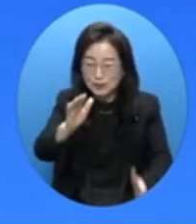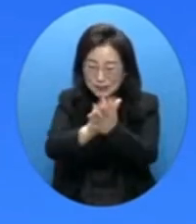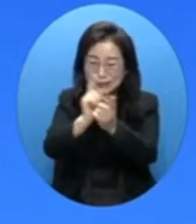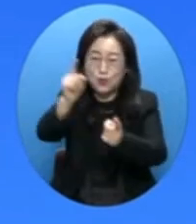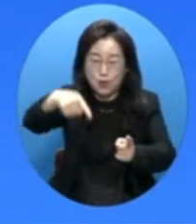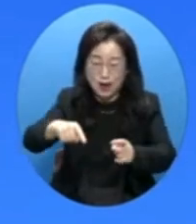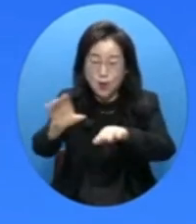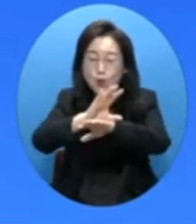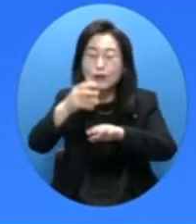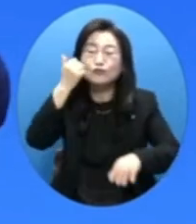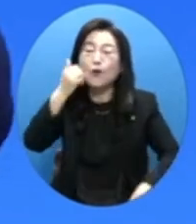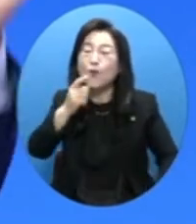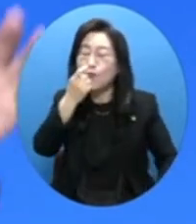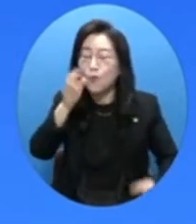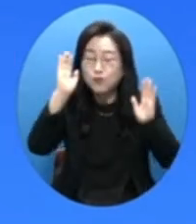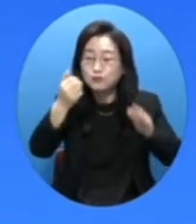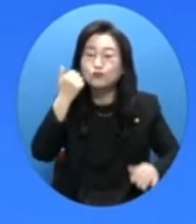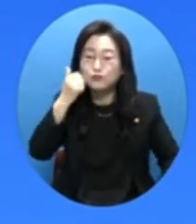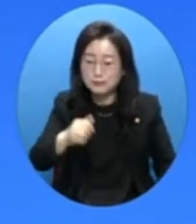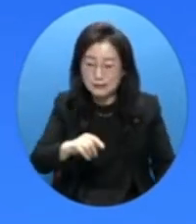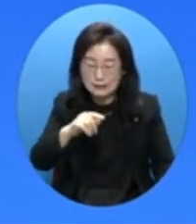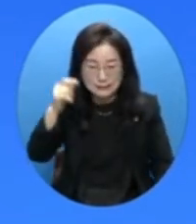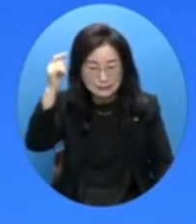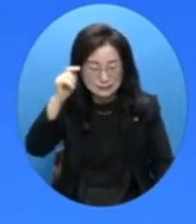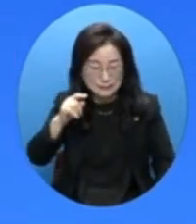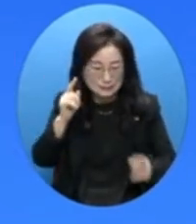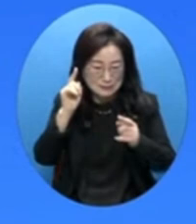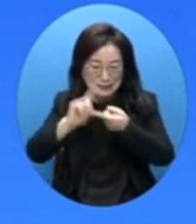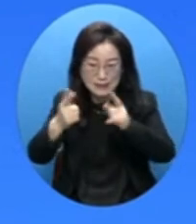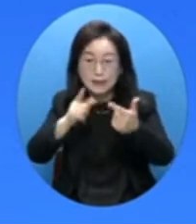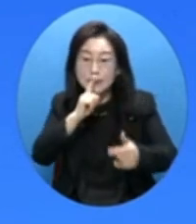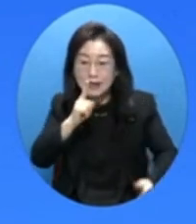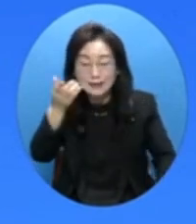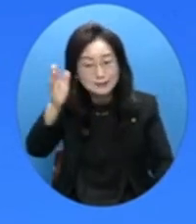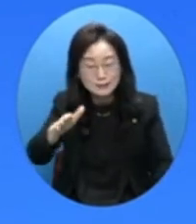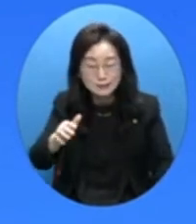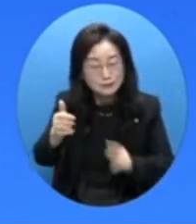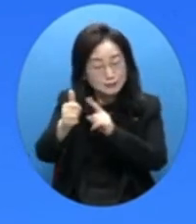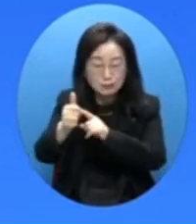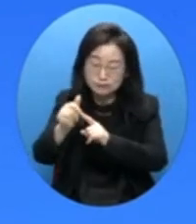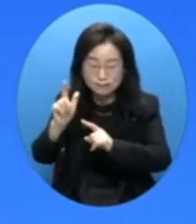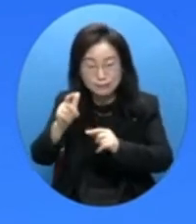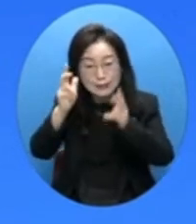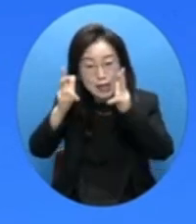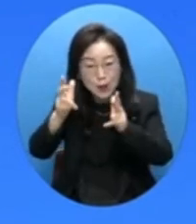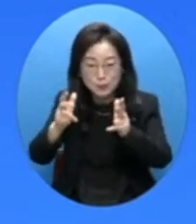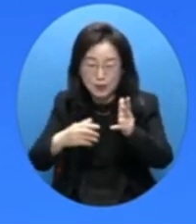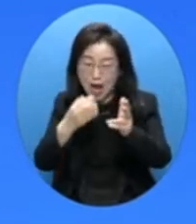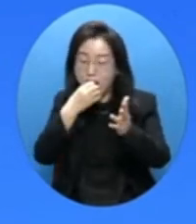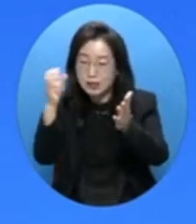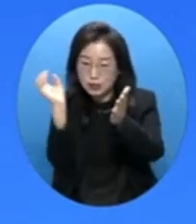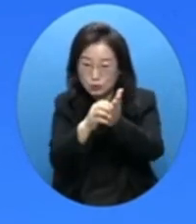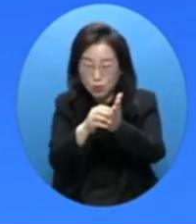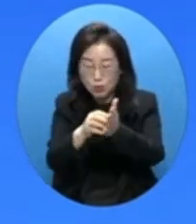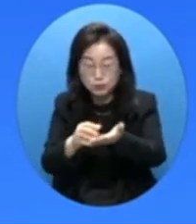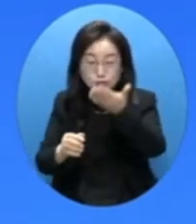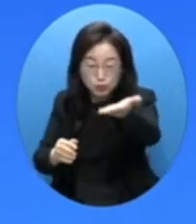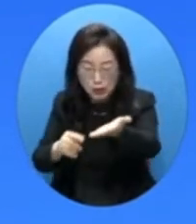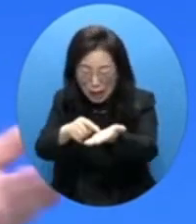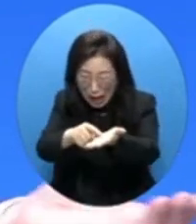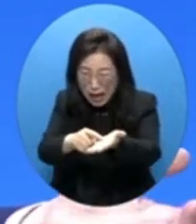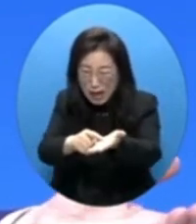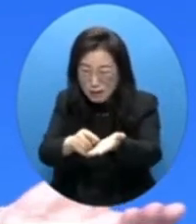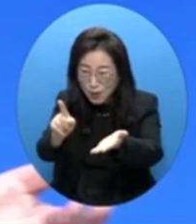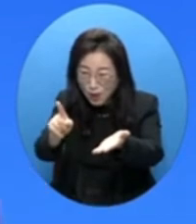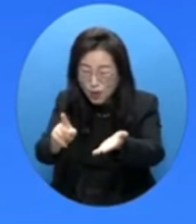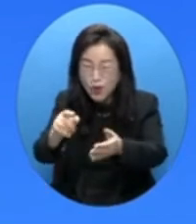공부를 하냐고 부정적이었습니다 그래서이 사업자등록을 할 때도 이런 사업은 듣도 보도 못했다고